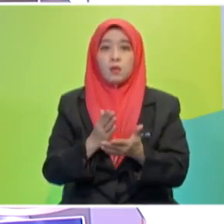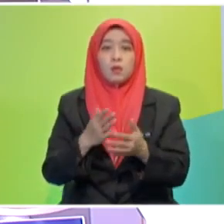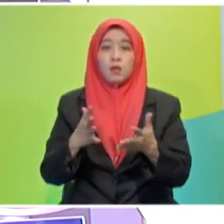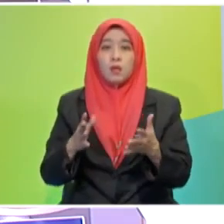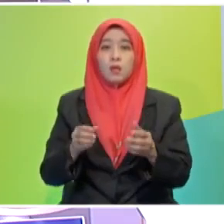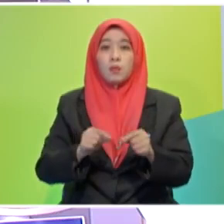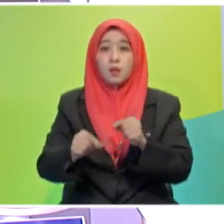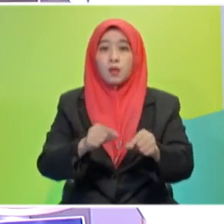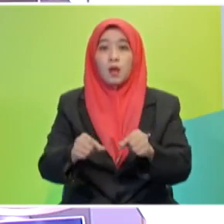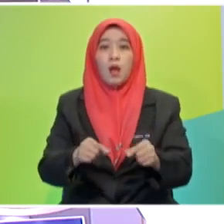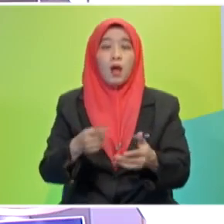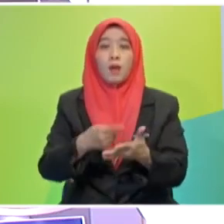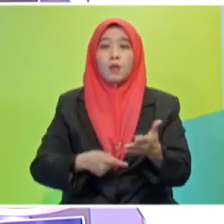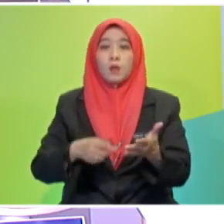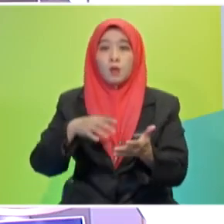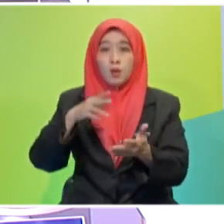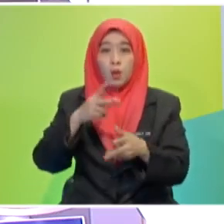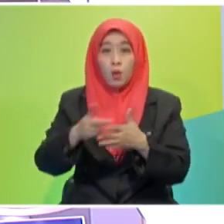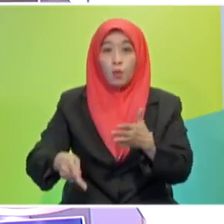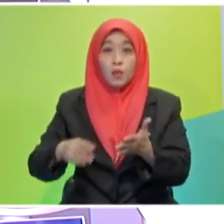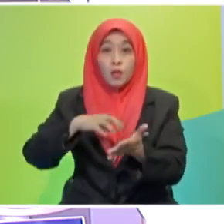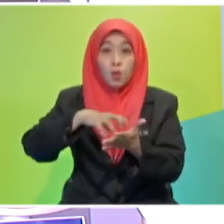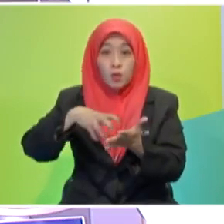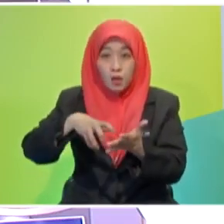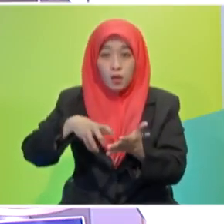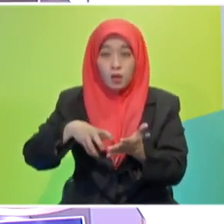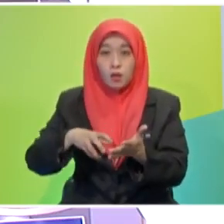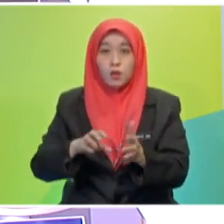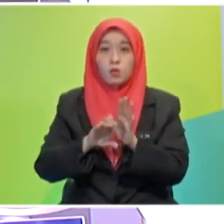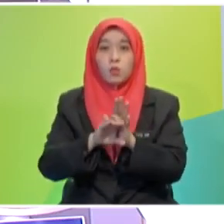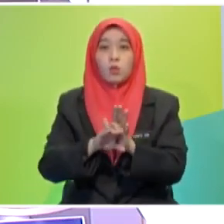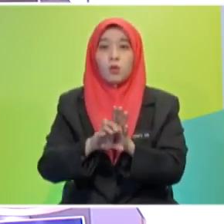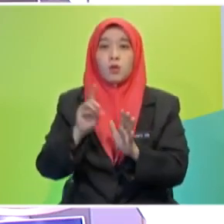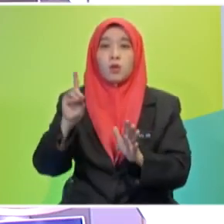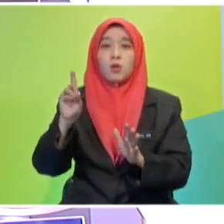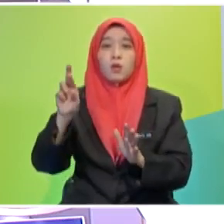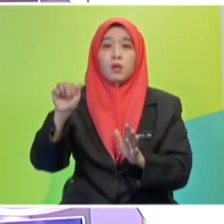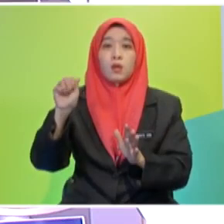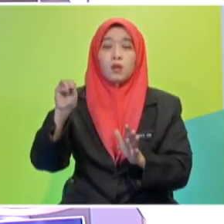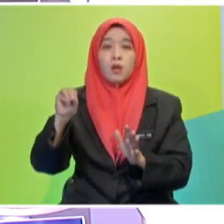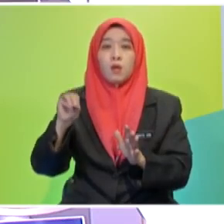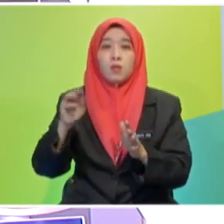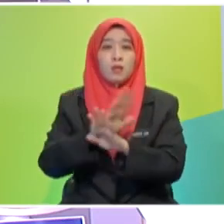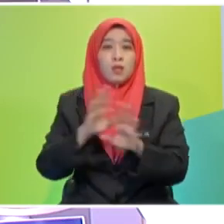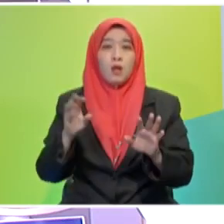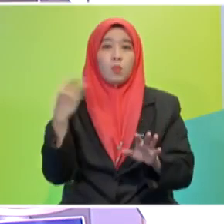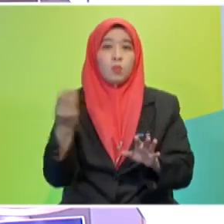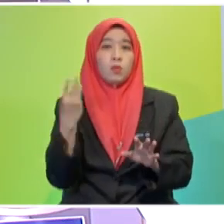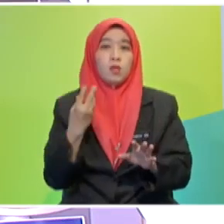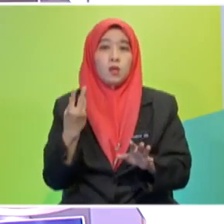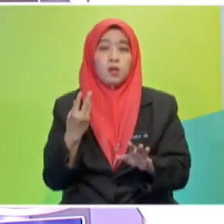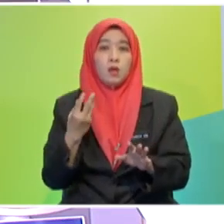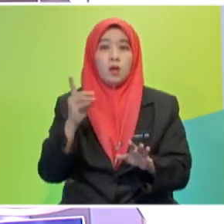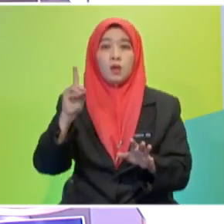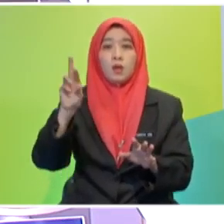sebenarnya. Contoh drum tidak berpusing. Kita dah tahu dah, secara ringkas ni kita dah tahu dah. Oh, drum tak pusing